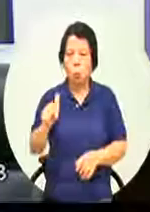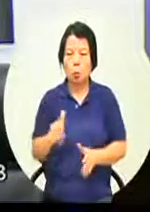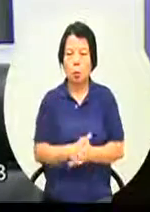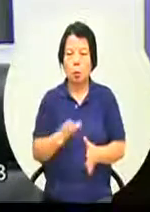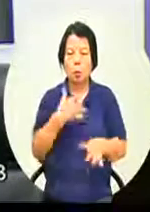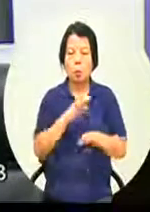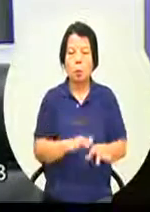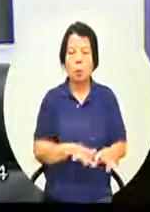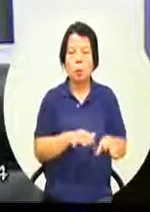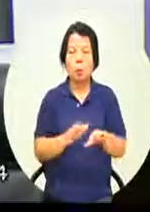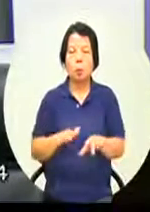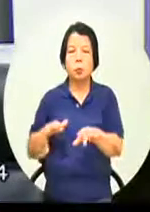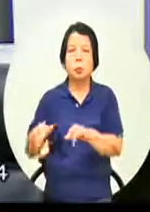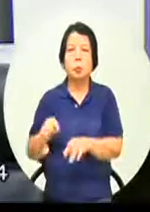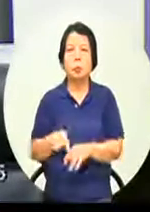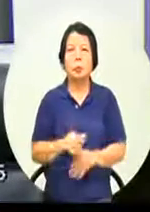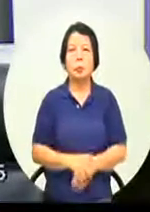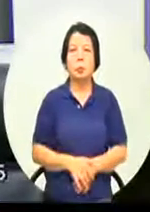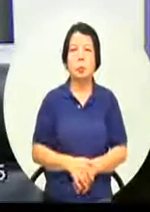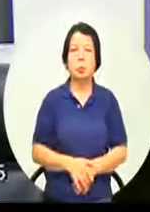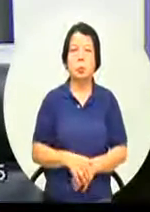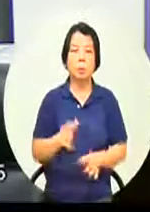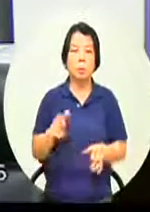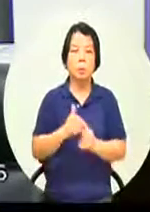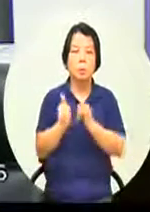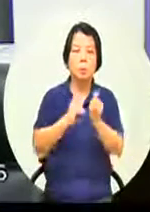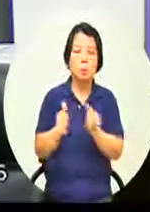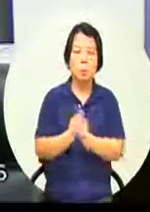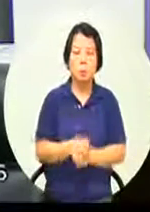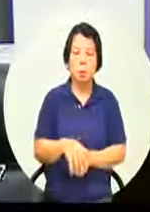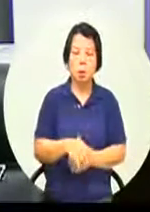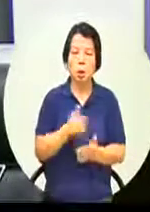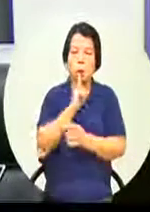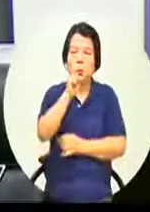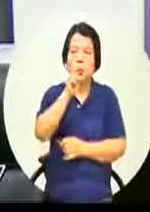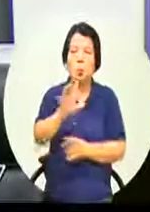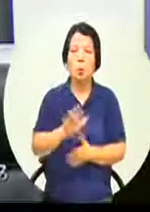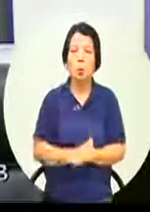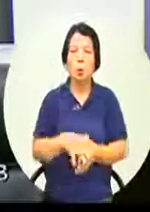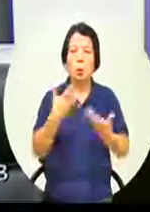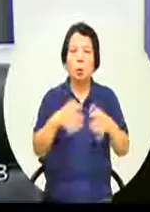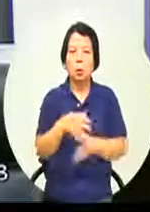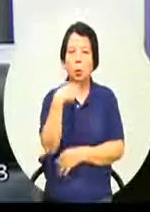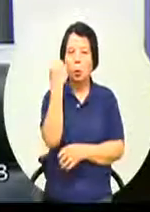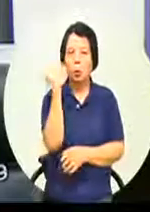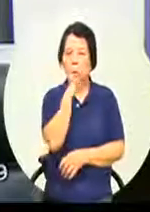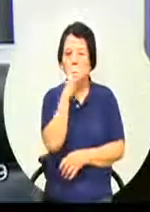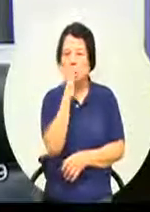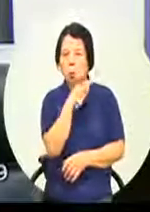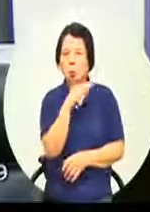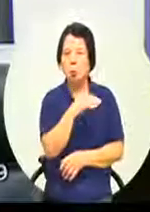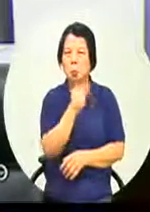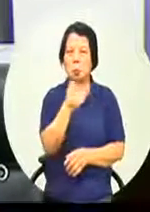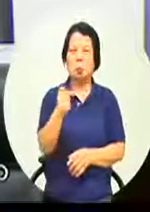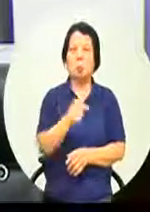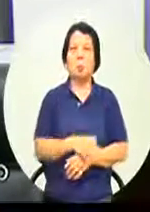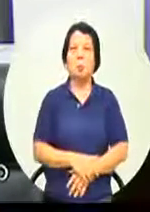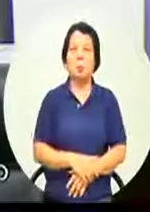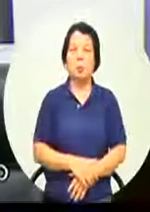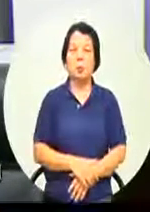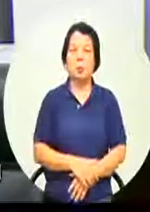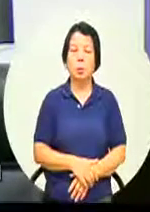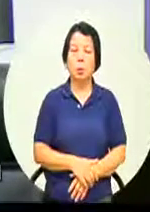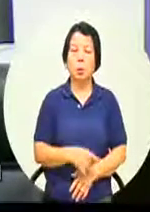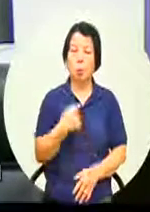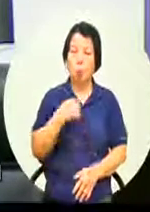飘，哦，那常常民众也会反映说，哦，会有恶臭，哦，那本席也有